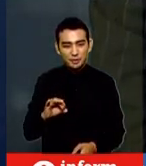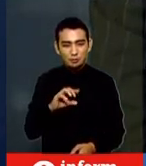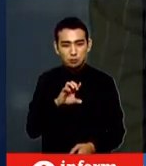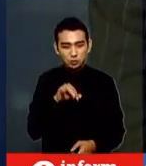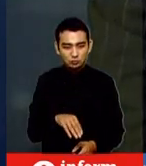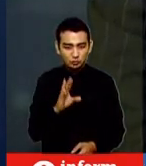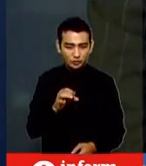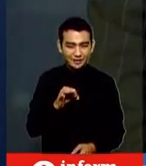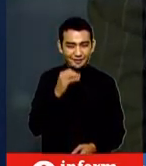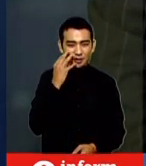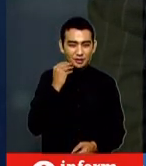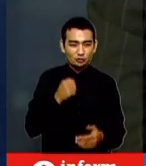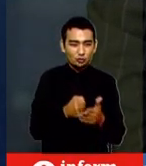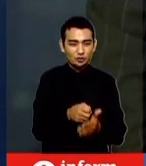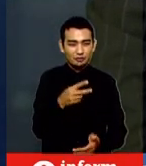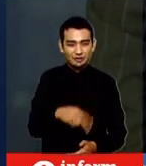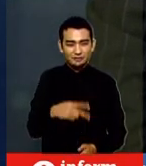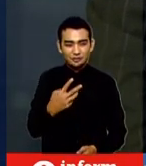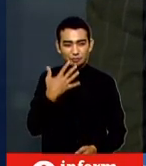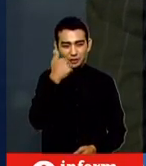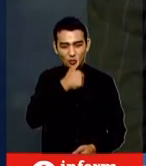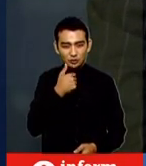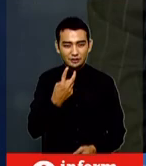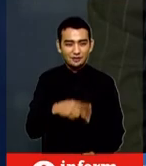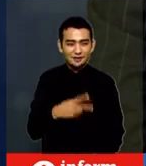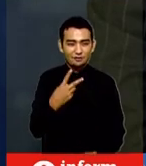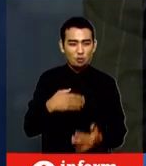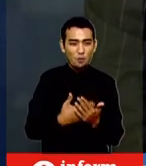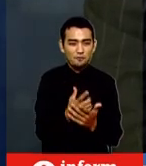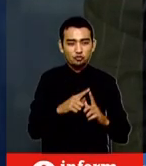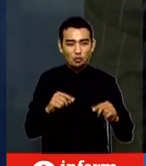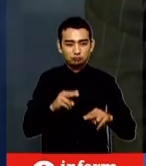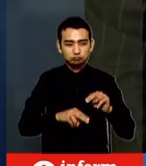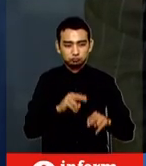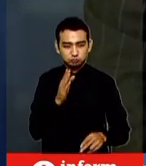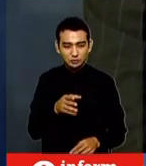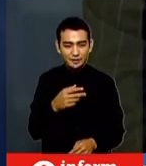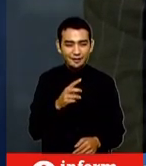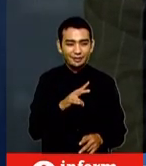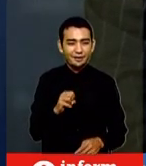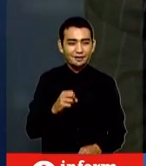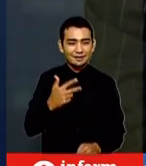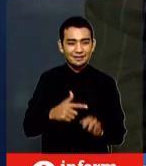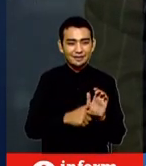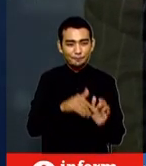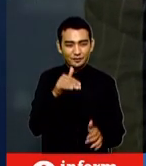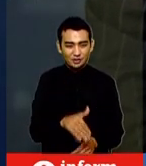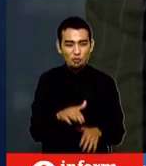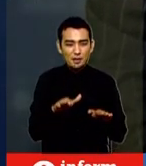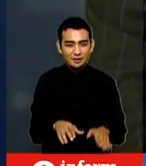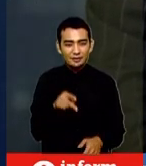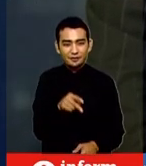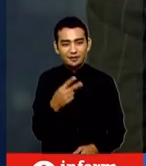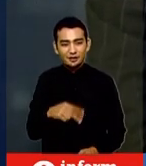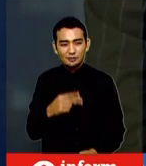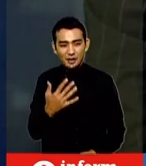в мегаполисе до 2025 года построят 22 новые школы на 37 тысяч мест. В том же 2025 году за